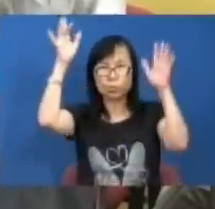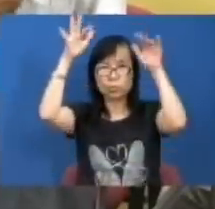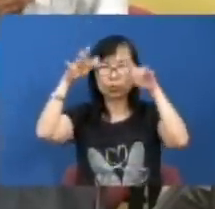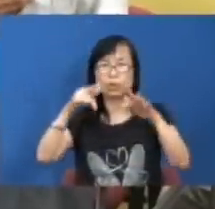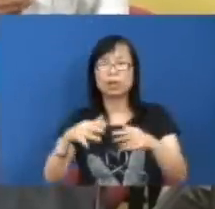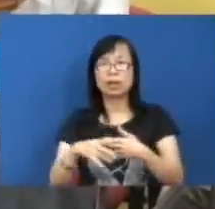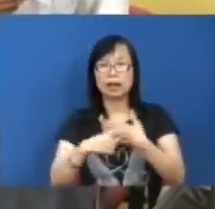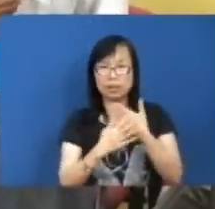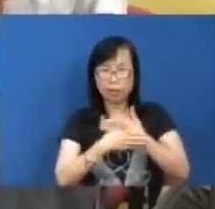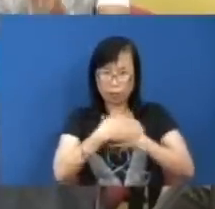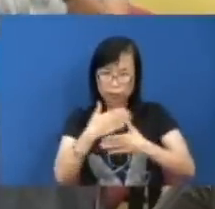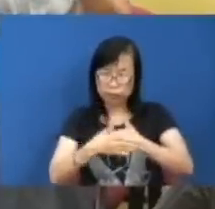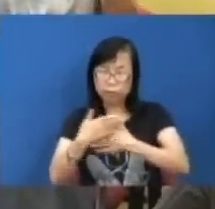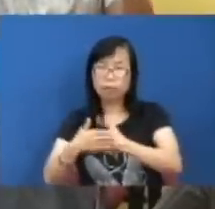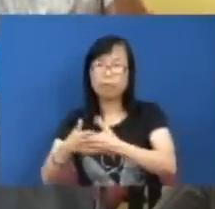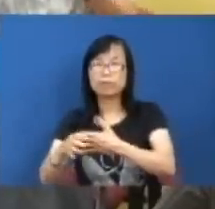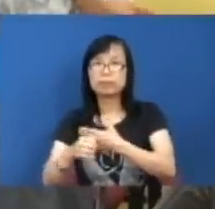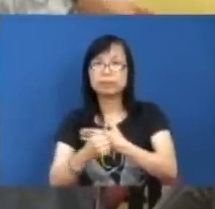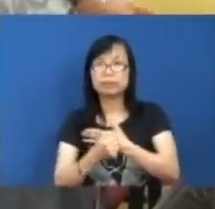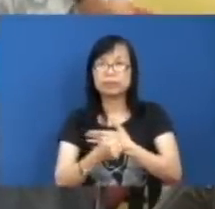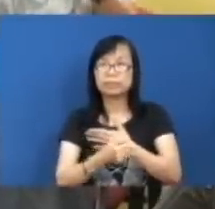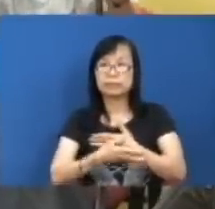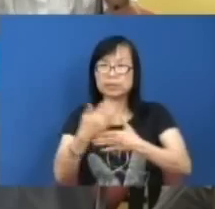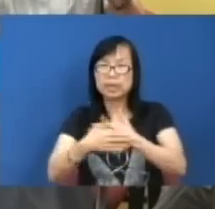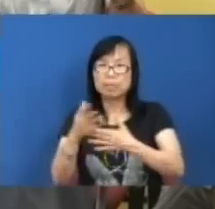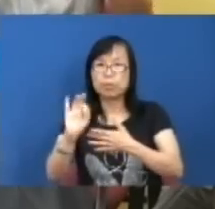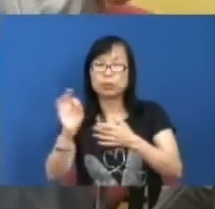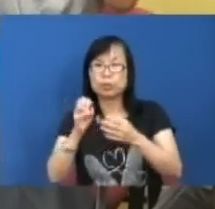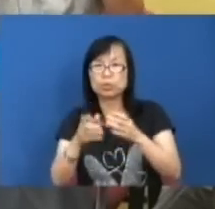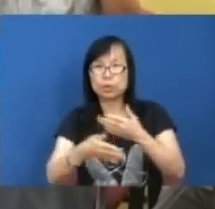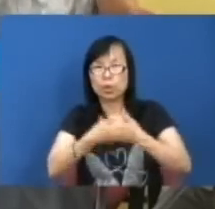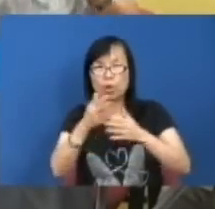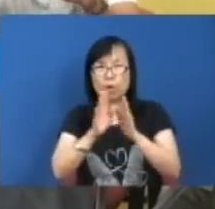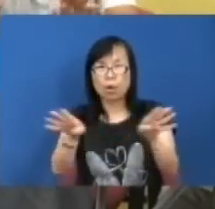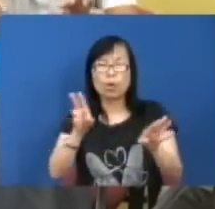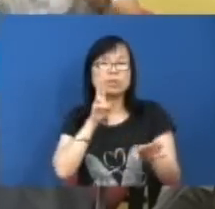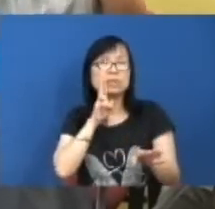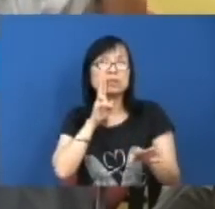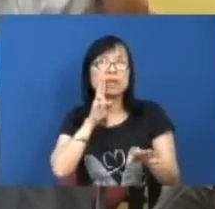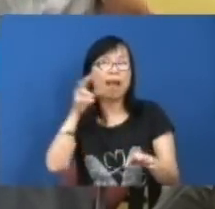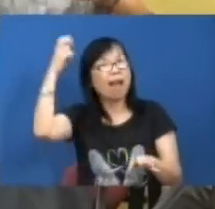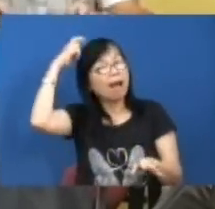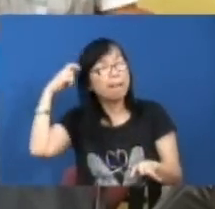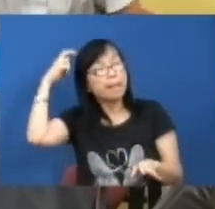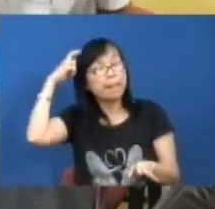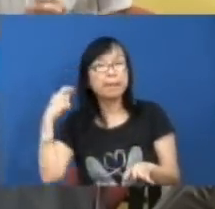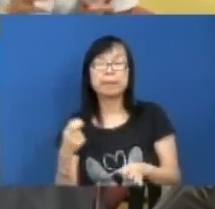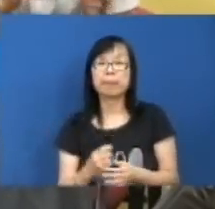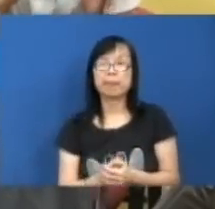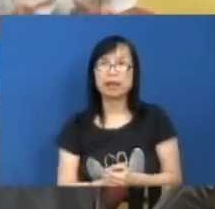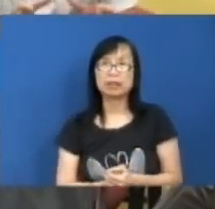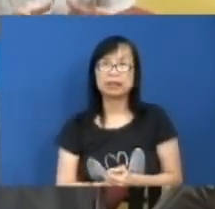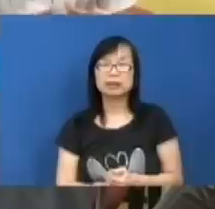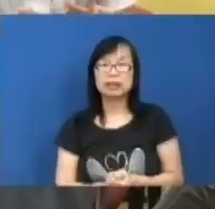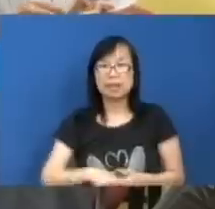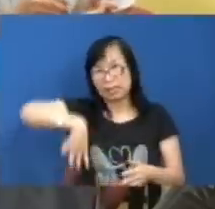喺外牆咧，好多時如果我哋唔做呢個咩窗眉咧，成日都黑掹掹咁，即係由個天台嚇，咁其實